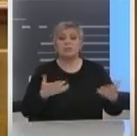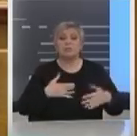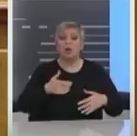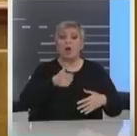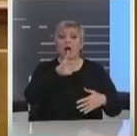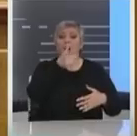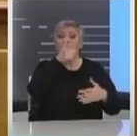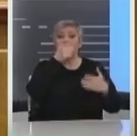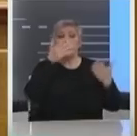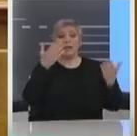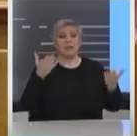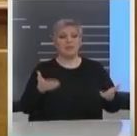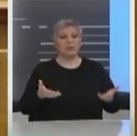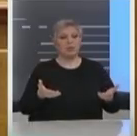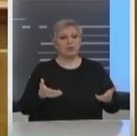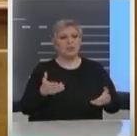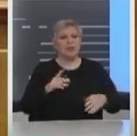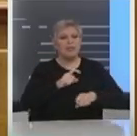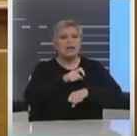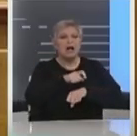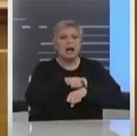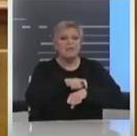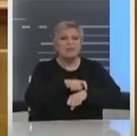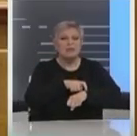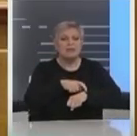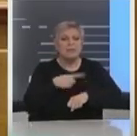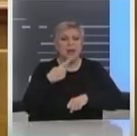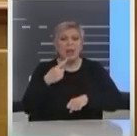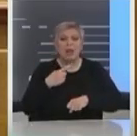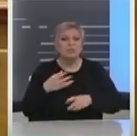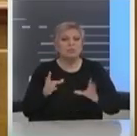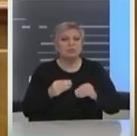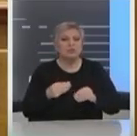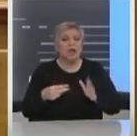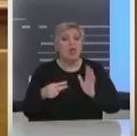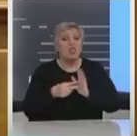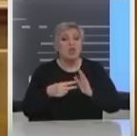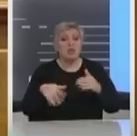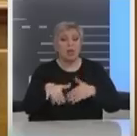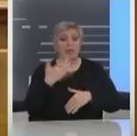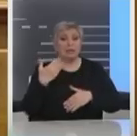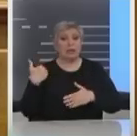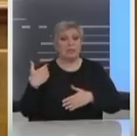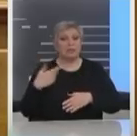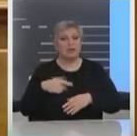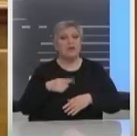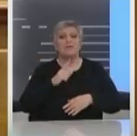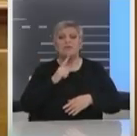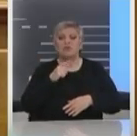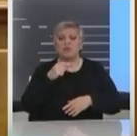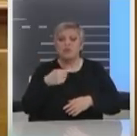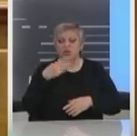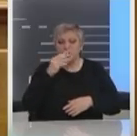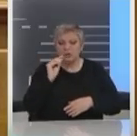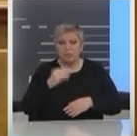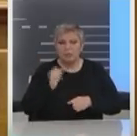κύριο Τσίπρα και σήμερα πάλι να εξακολουθεί να μιλάει για το 2015. Τι είναι αυτό που τον κάνει με επιμονή να επιστρέφει στον